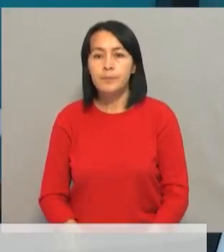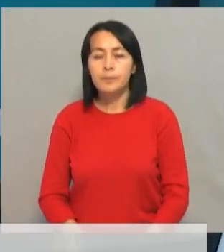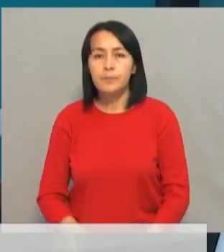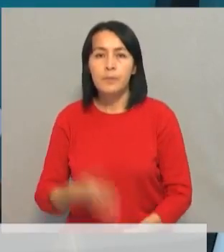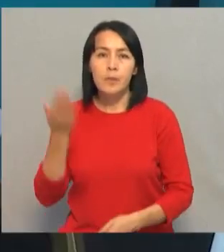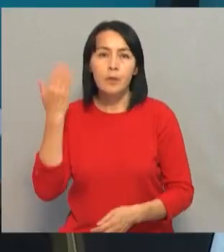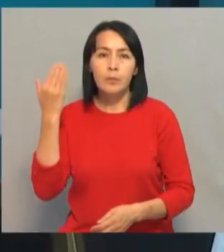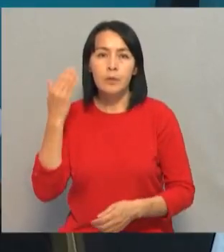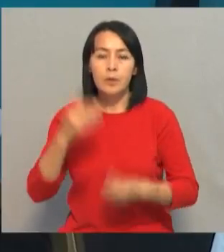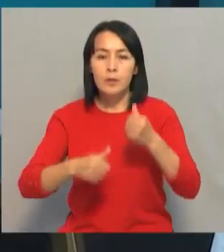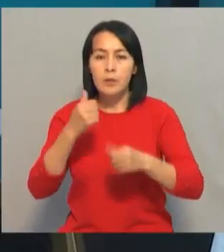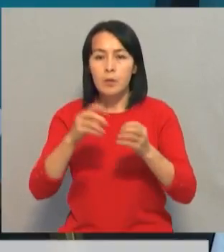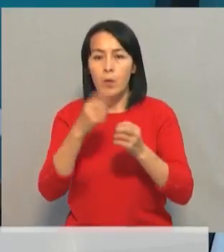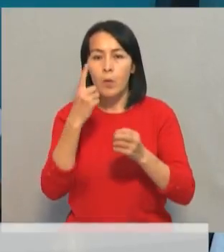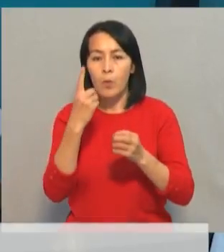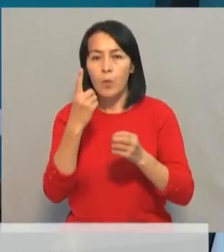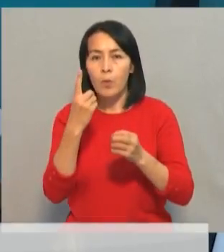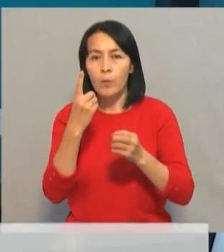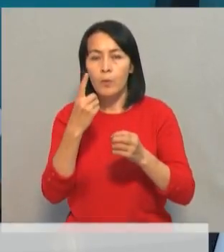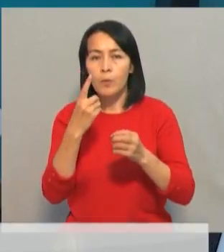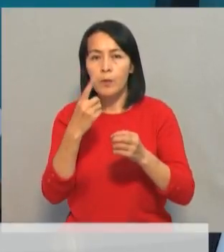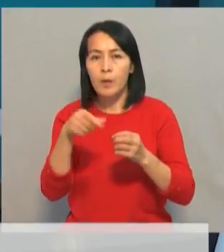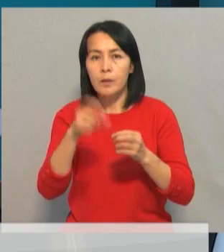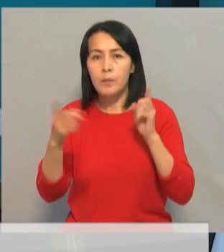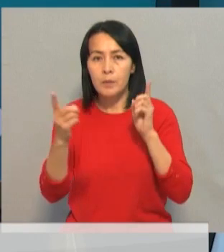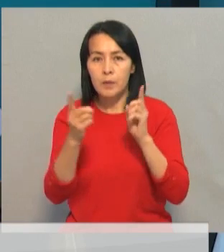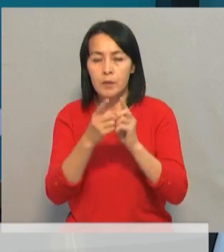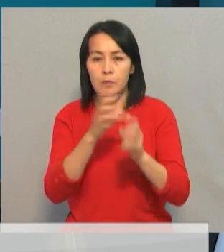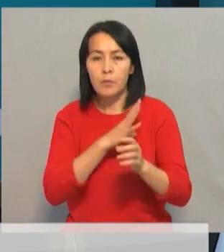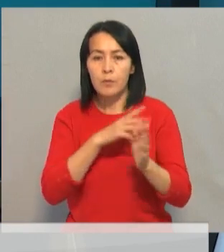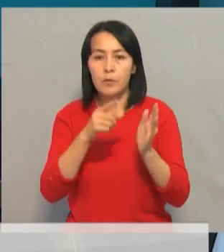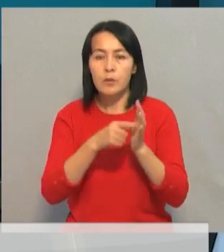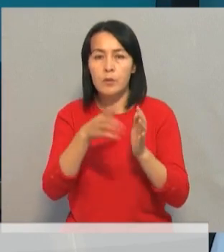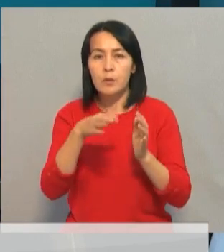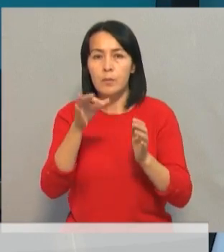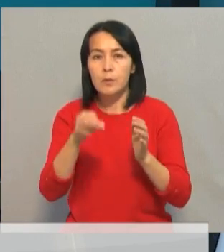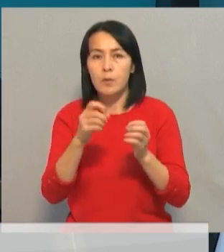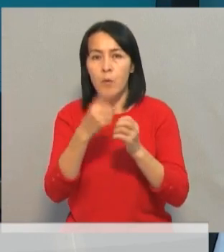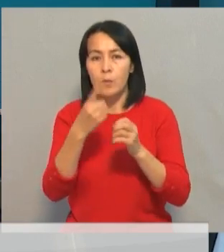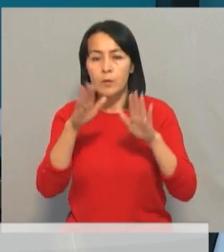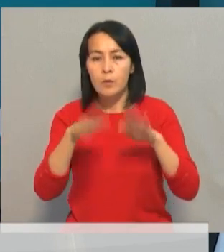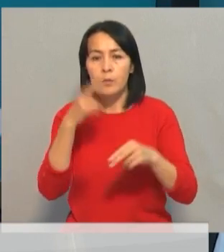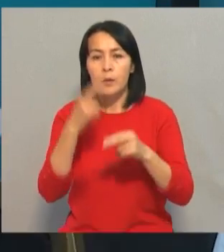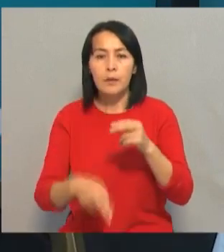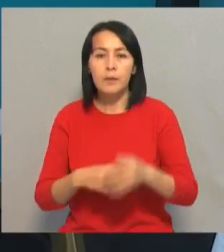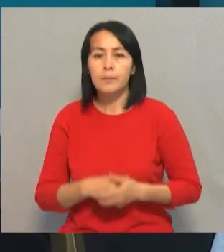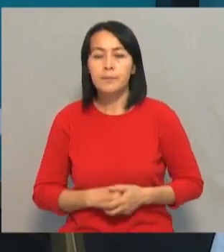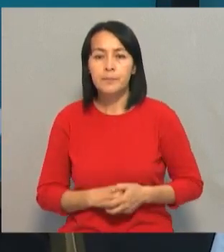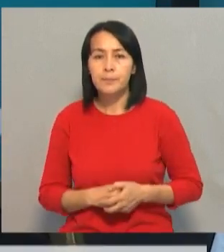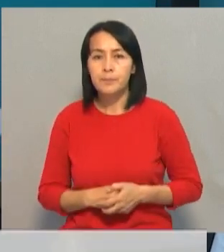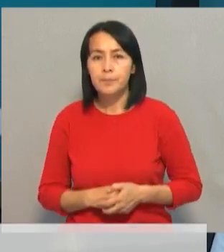Алдыңғы жарыста 11 турдан 11 қарсыласпен ойнадым. Ол жерде 7,5 ұпай жинап 11-ші орынмен аяқтадым.